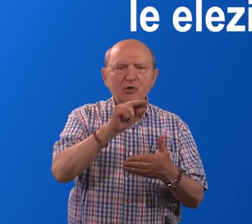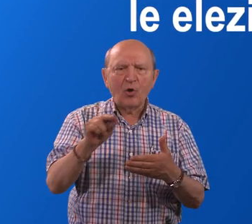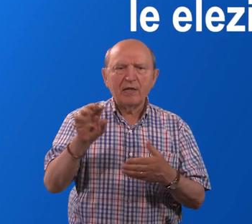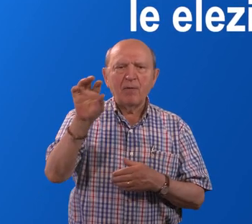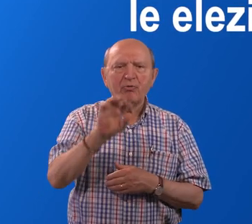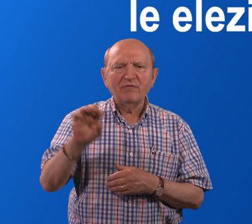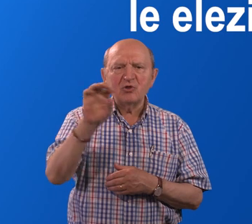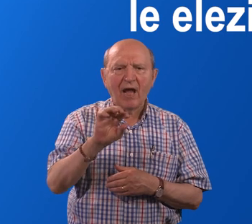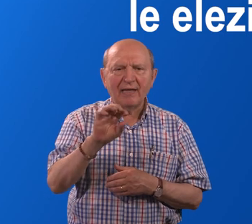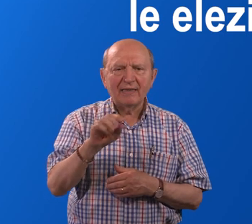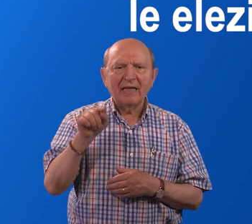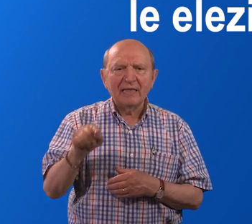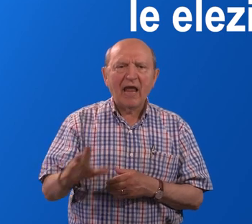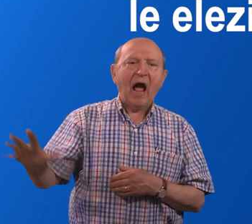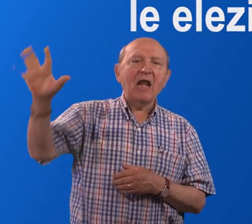Adige